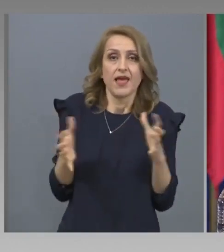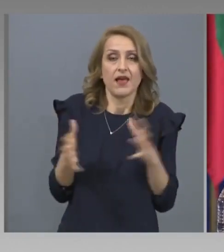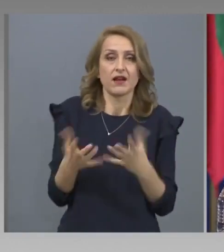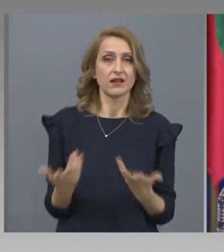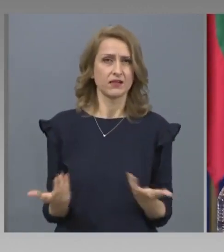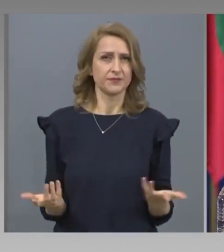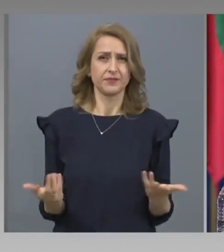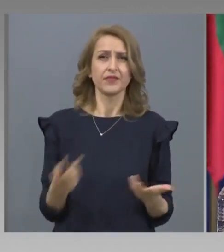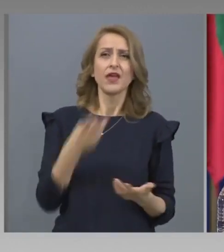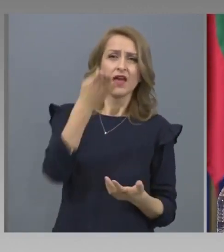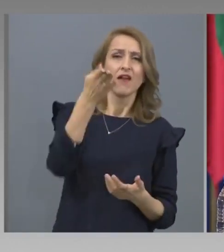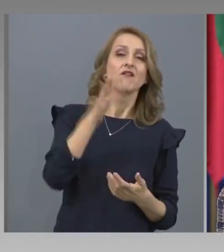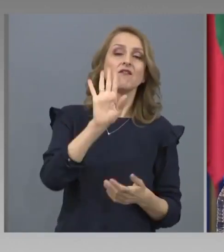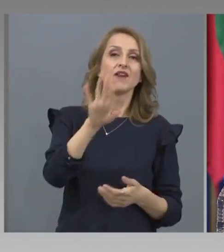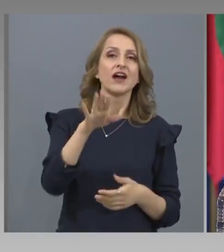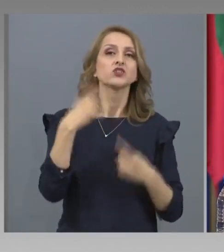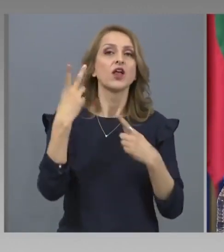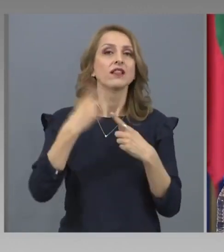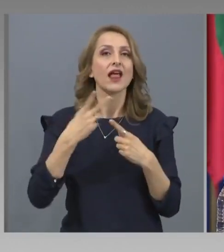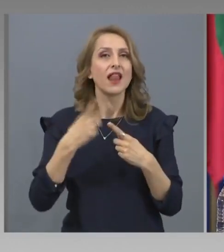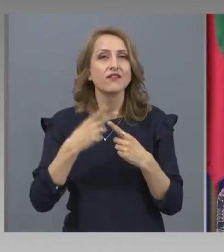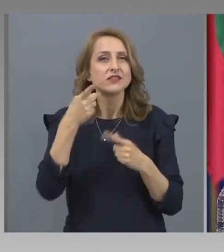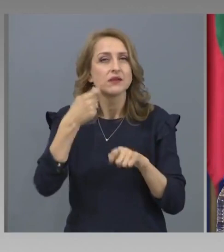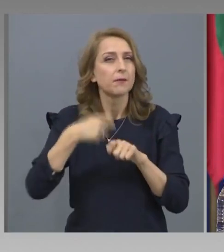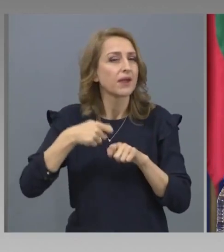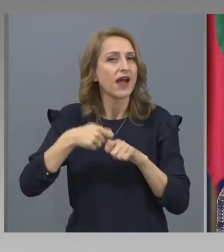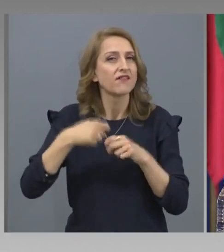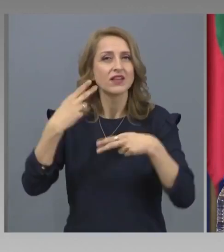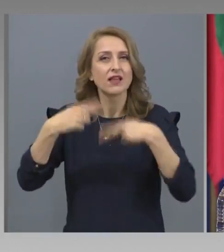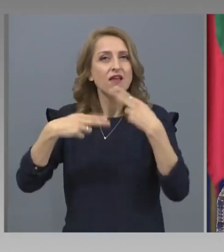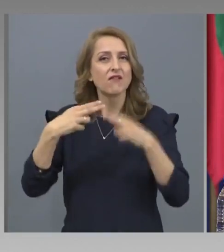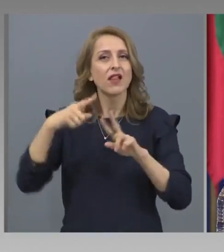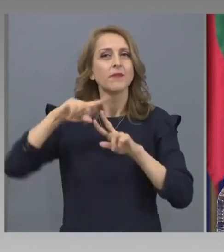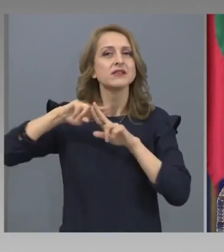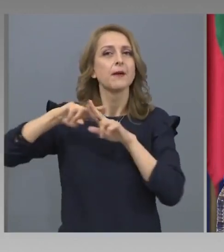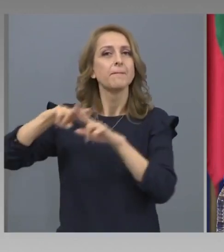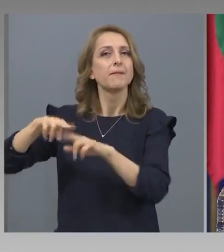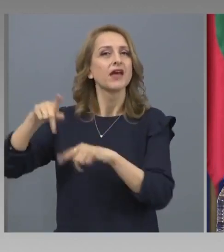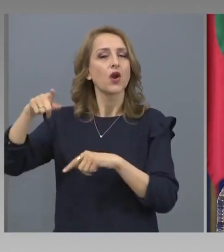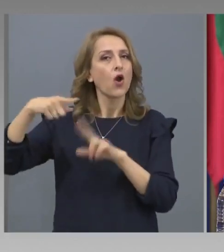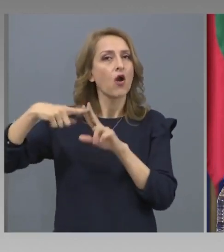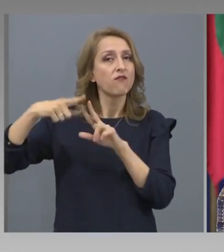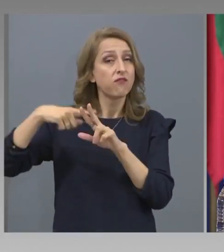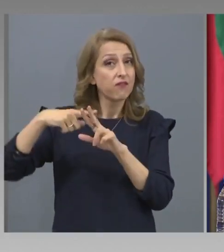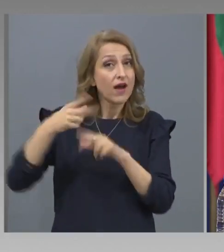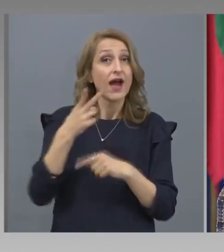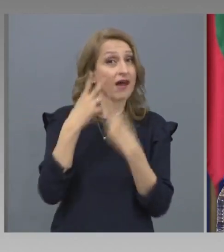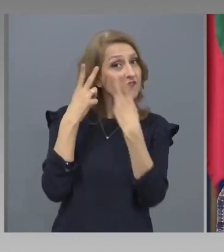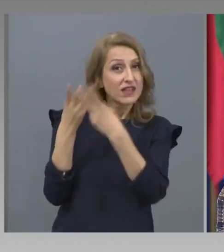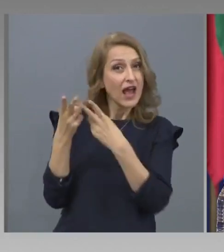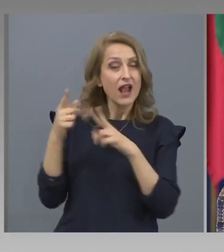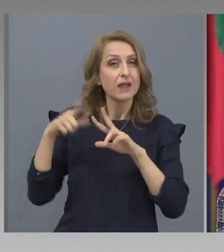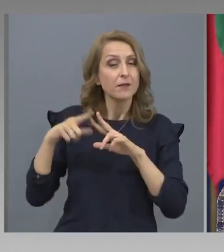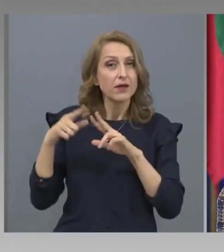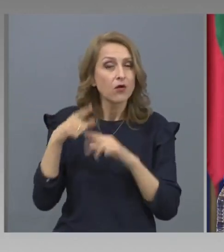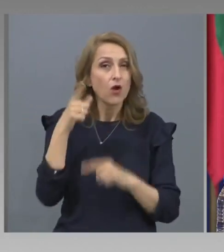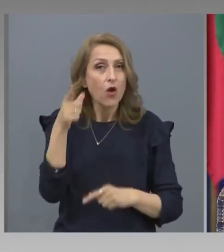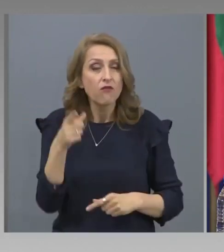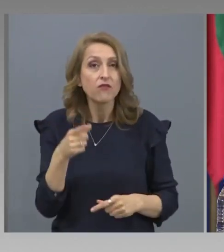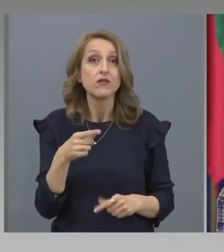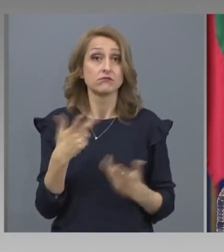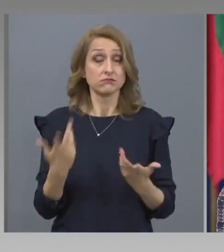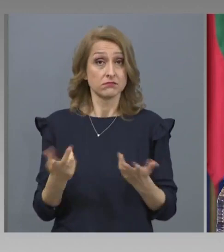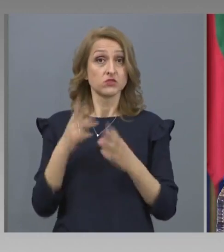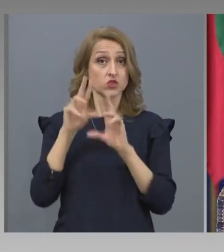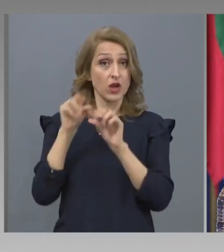Е, вие във вашата телевизия знам, че филм правихте за Пирогов, мисля. Е, ако сте гледали кадрите, просто ще кажете